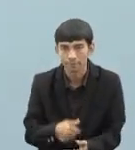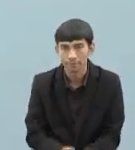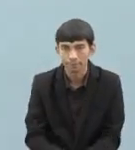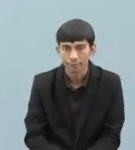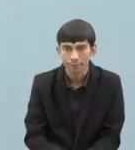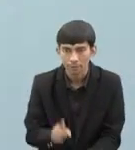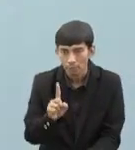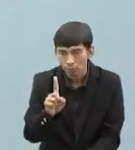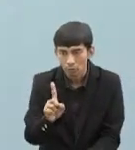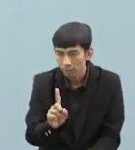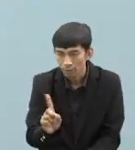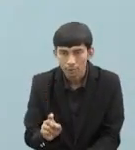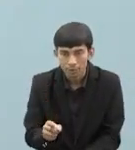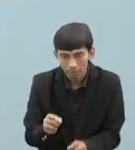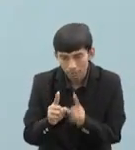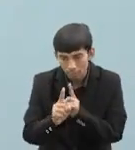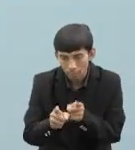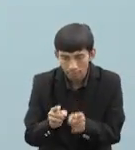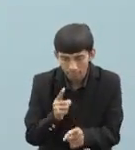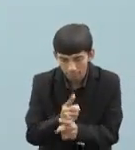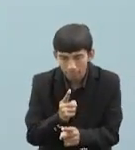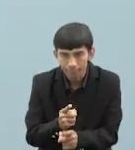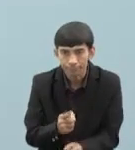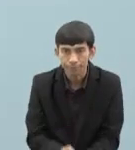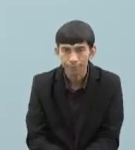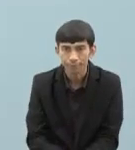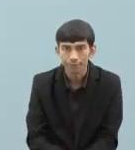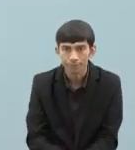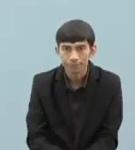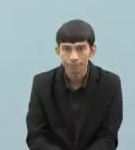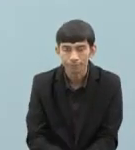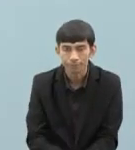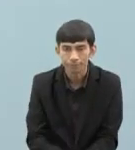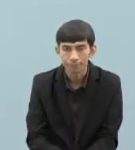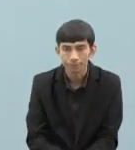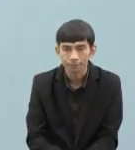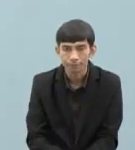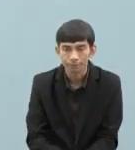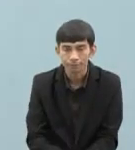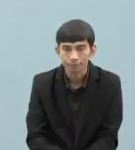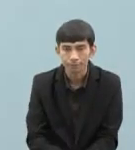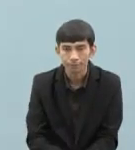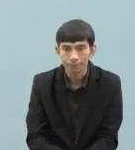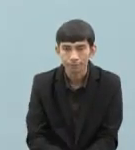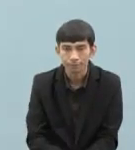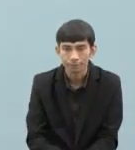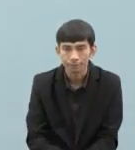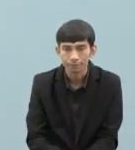con kết tị mới tham mùi ná chơi chồng nói trăm tới gớm. Từ tam khlâm xa để dưỡng sâu đồng bánh mến.